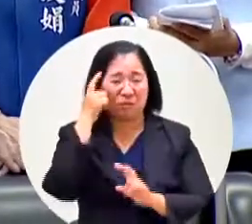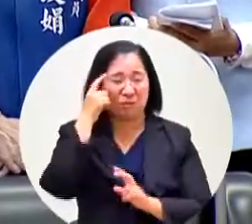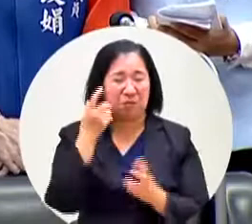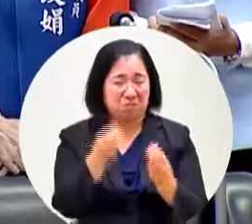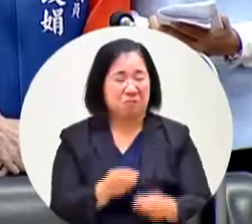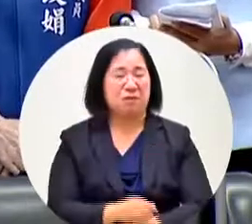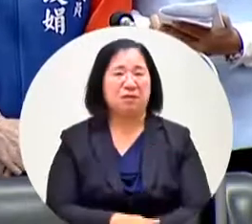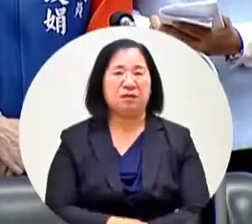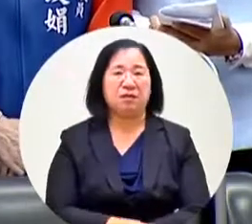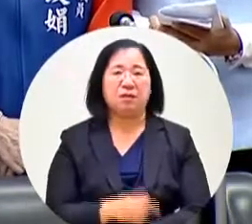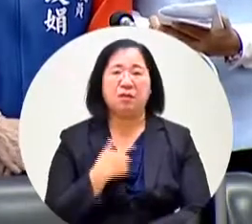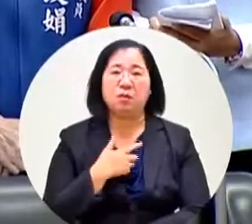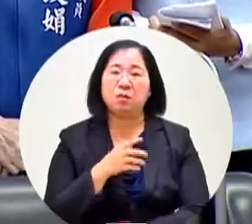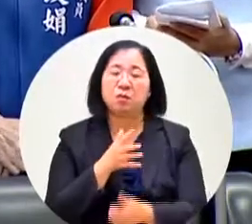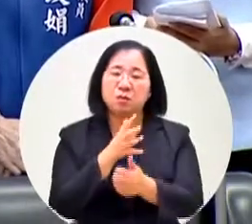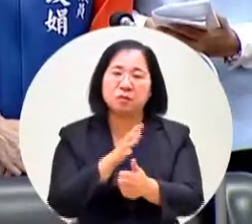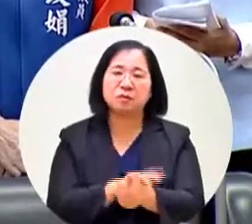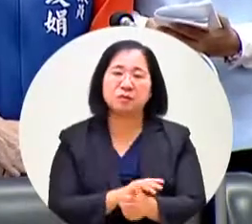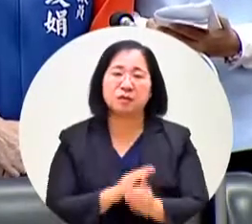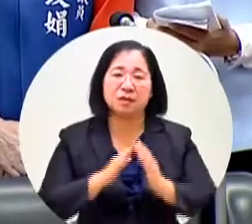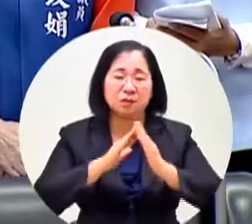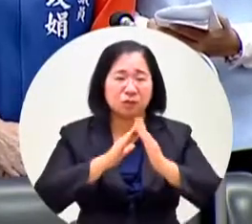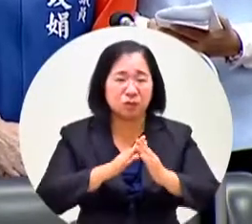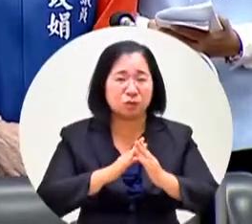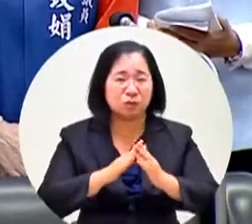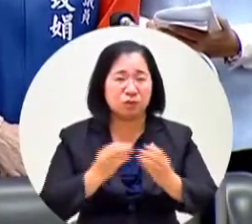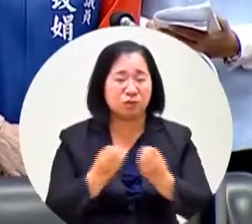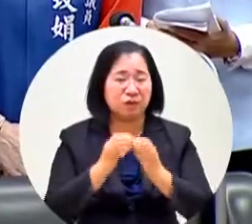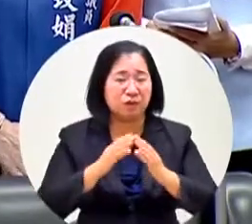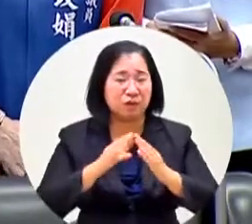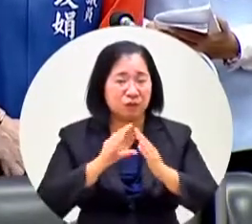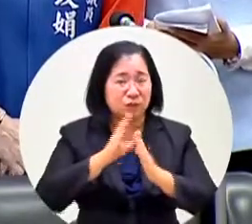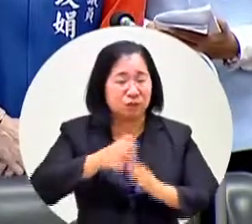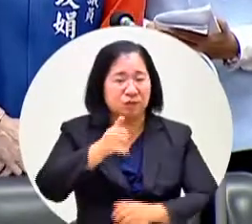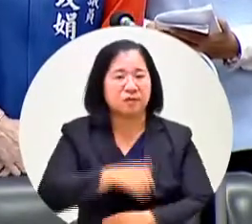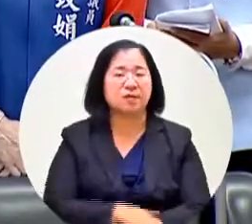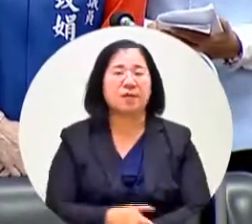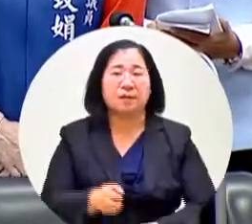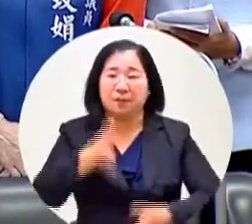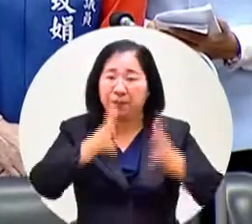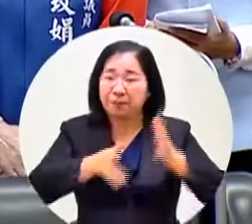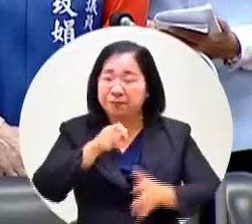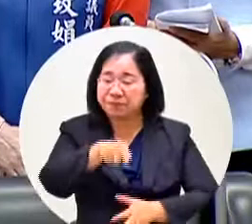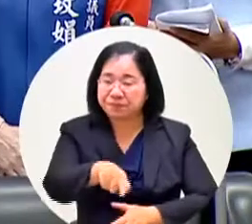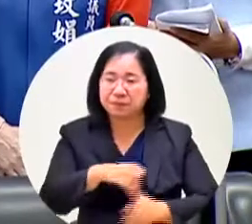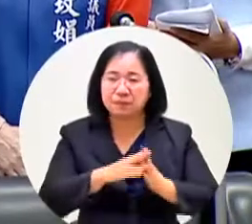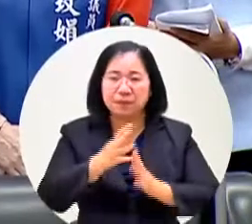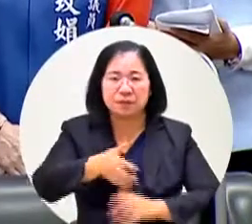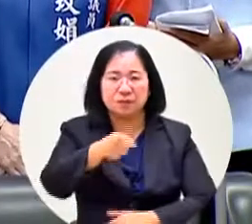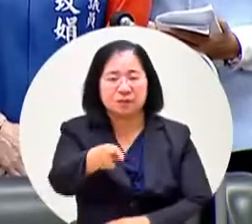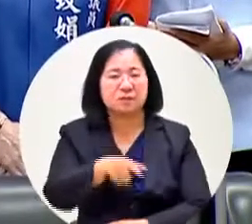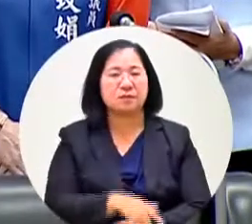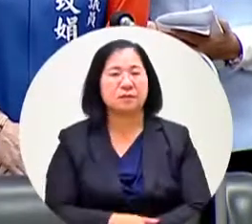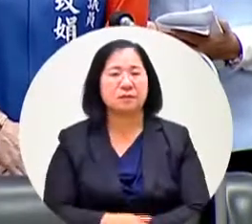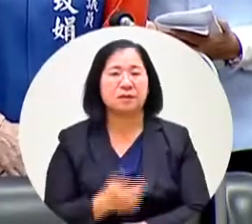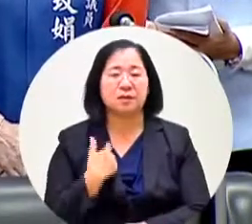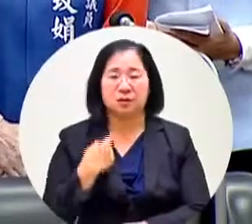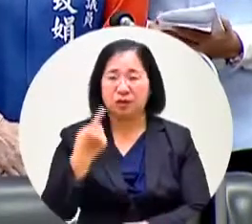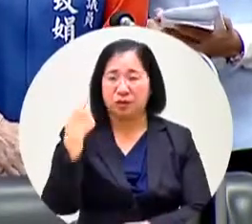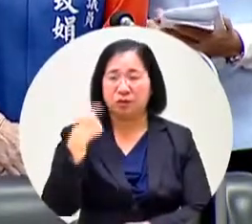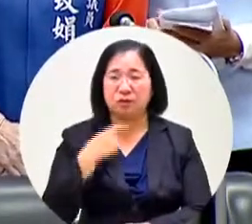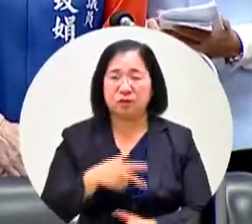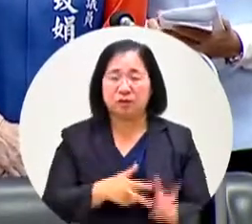你不关心桥头工业、桥头科学园区。我先请教一下我们都发局局长，局长昨